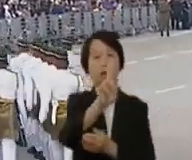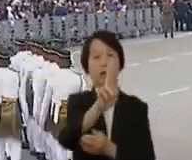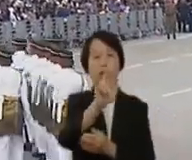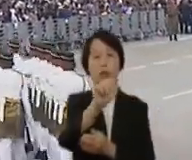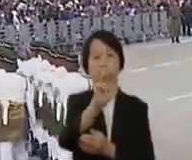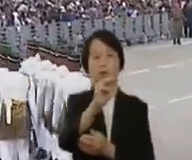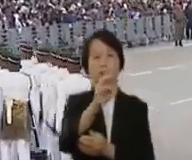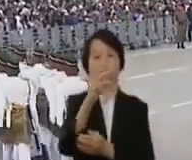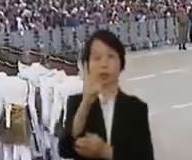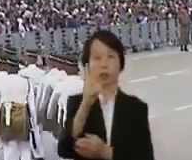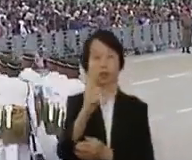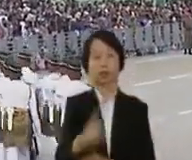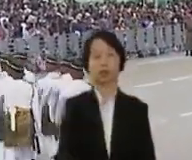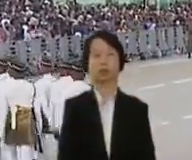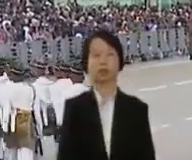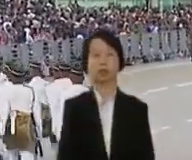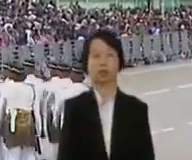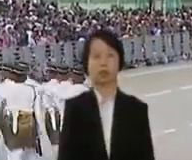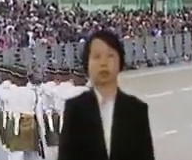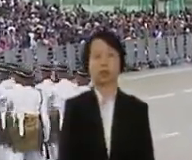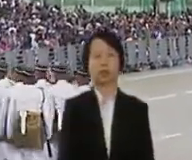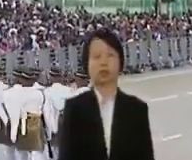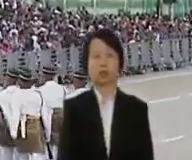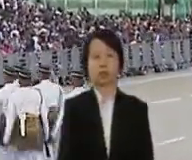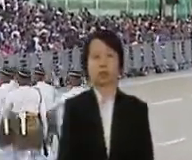Askar Melayu Diraja.